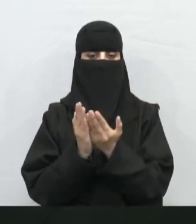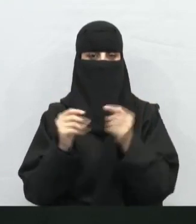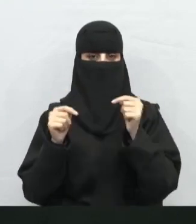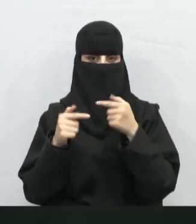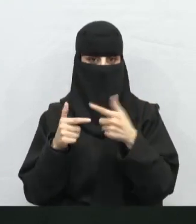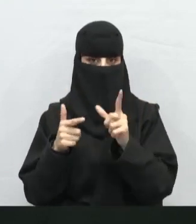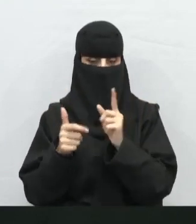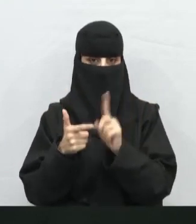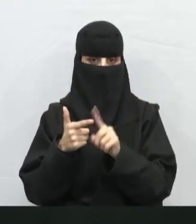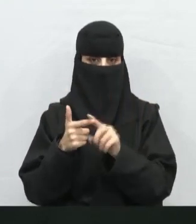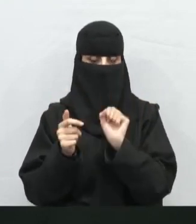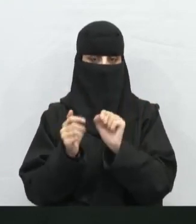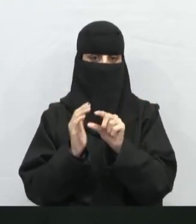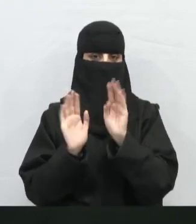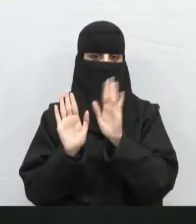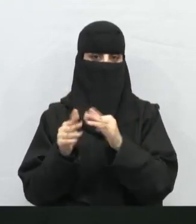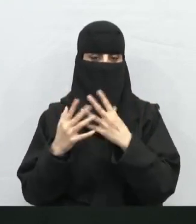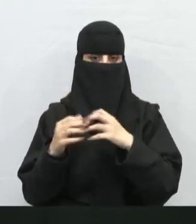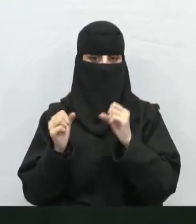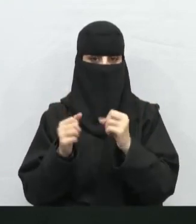هذا الدرس ايضا